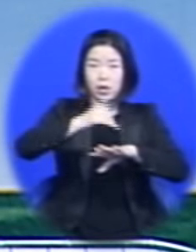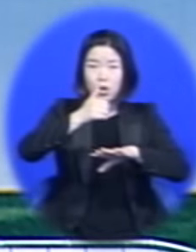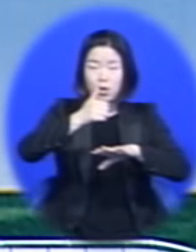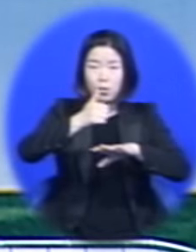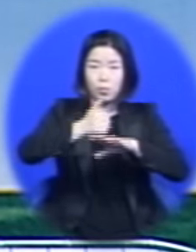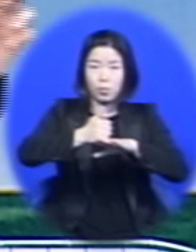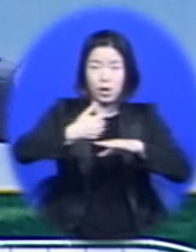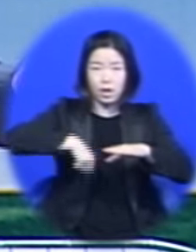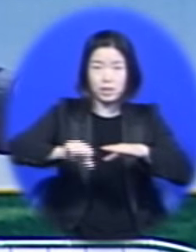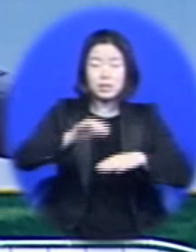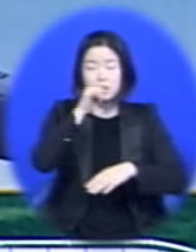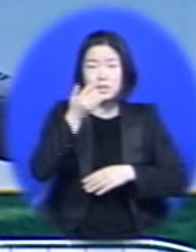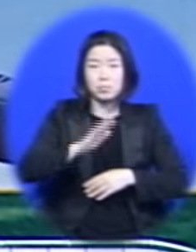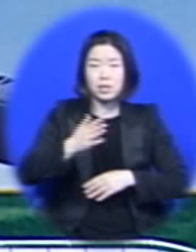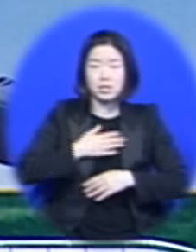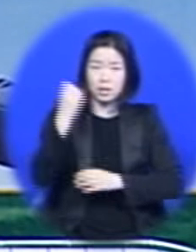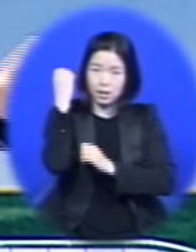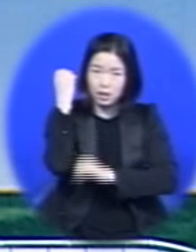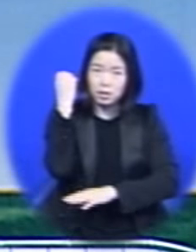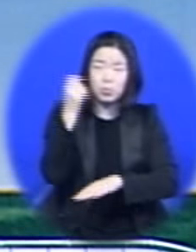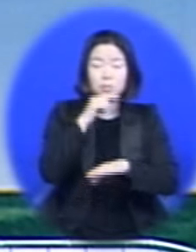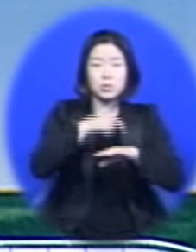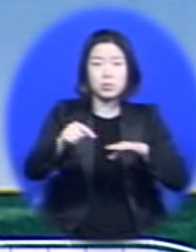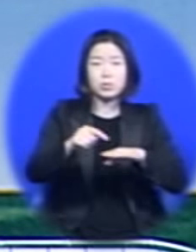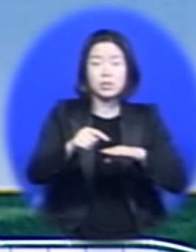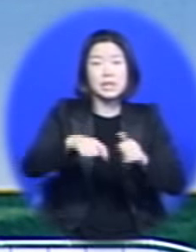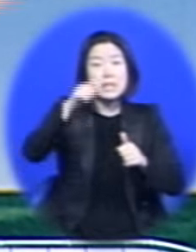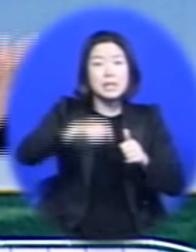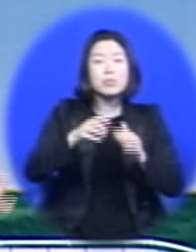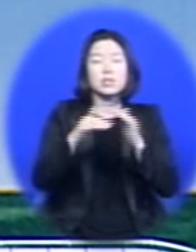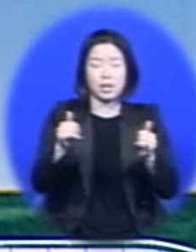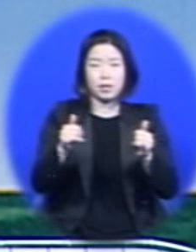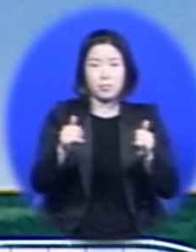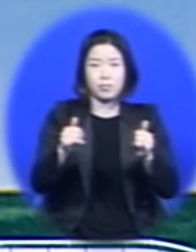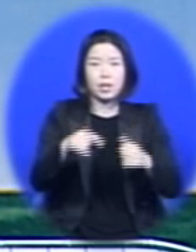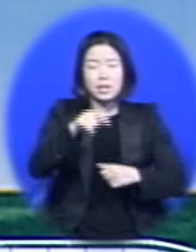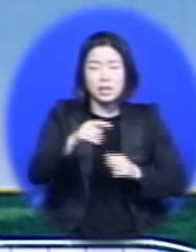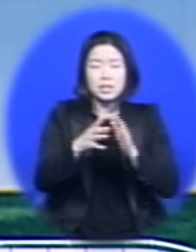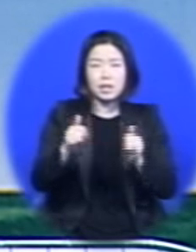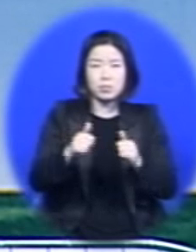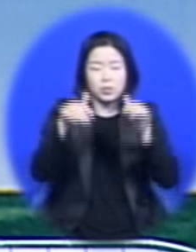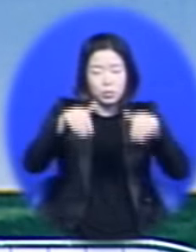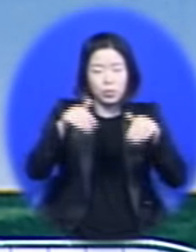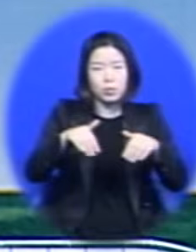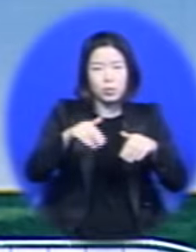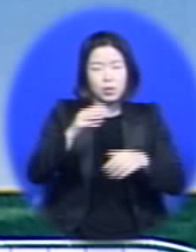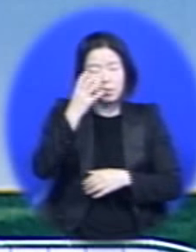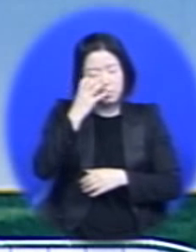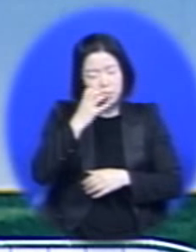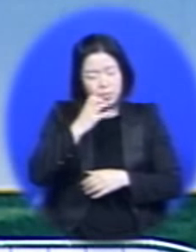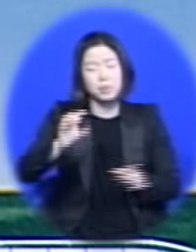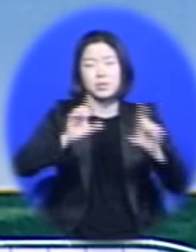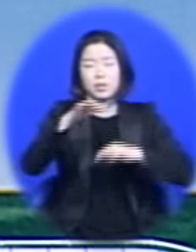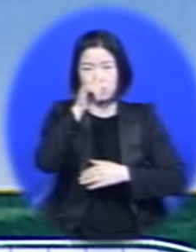자기의 뿌리는 히브리인이라는 걸. 히브리인들은 노예로 비참하게 살아가고 있습니다. 모세가